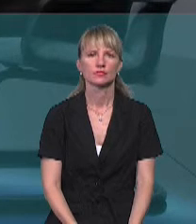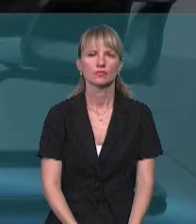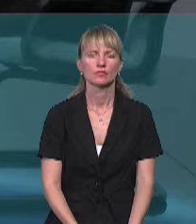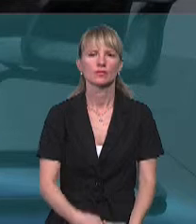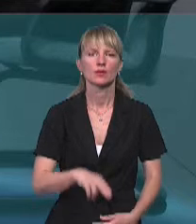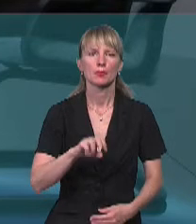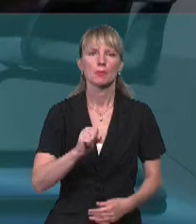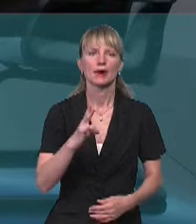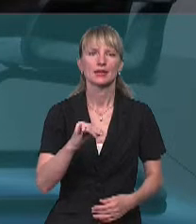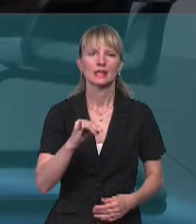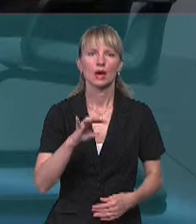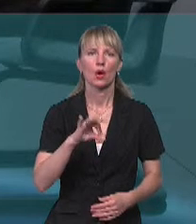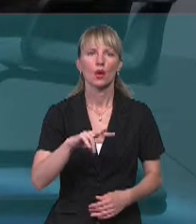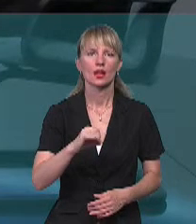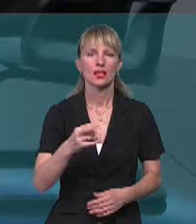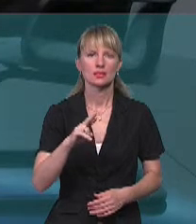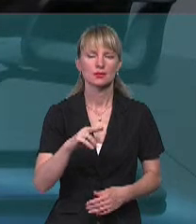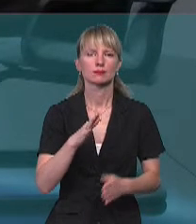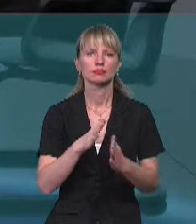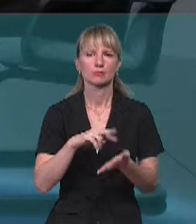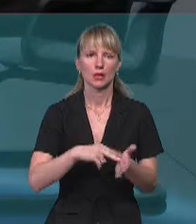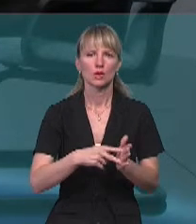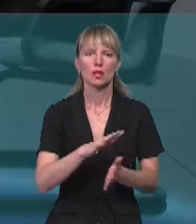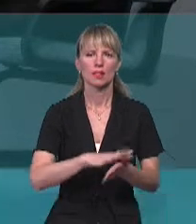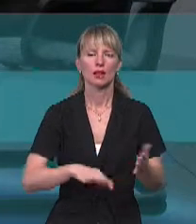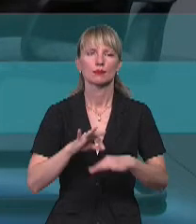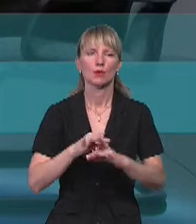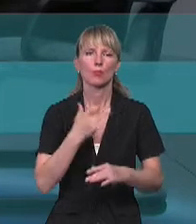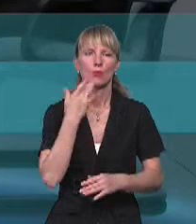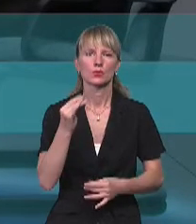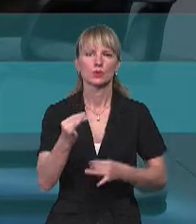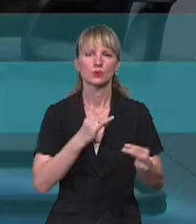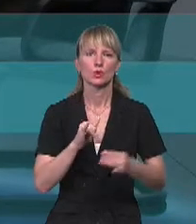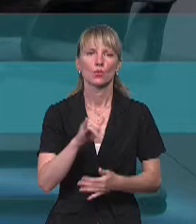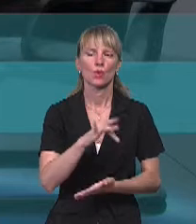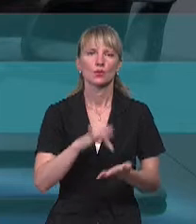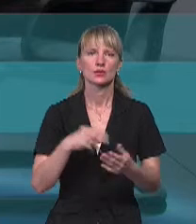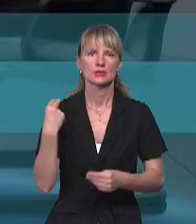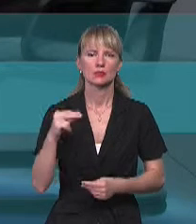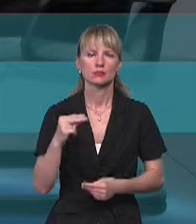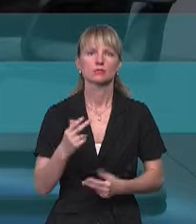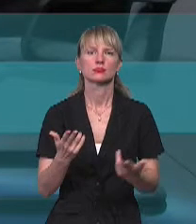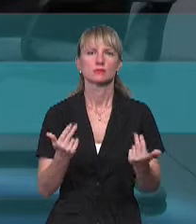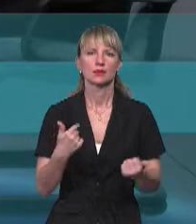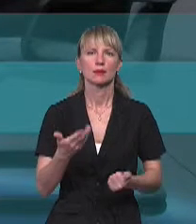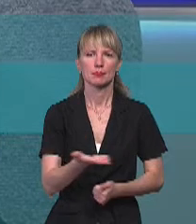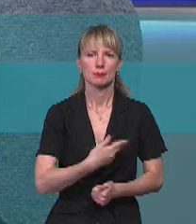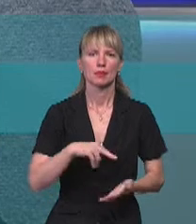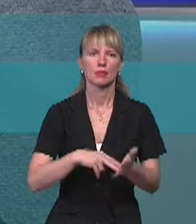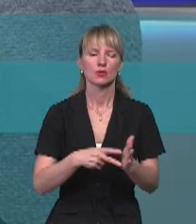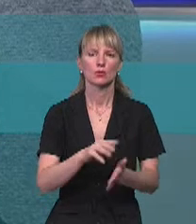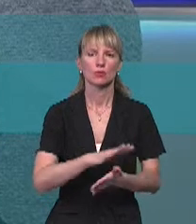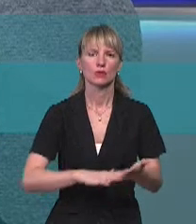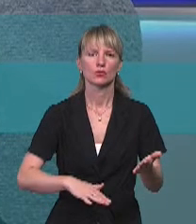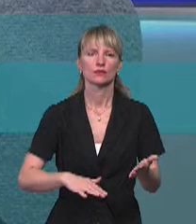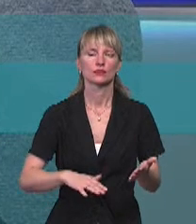Пані Ось, чи плануєте ви надалі проводити публічні консультації у місті Запоріжжя? Безсумнівно, ми плануємо продовжувати